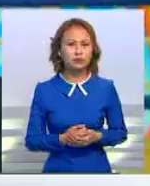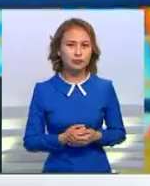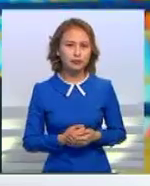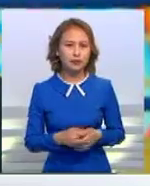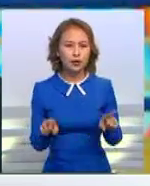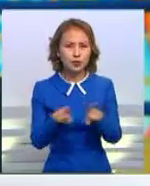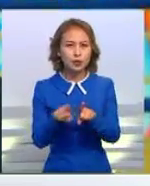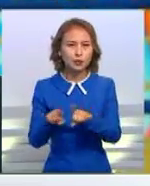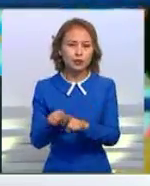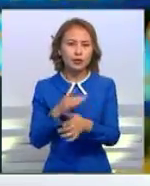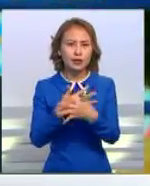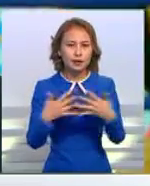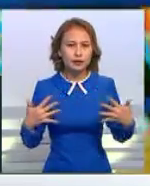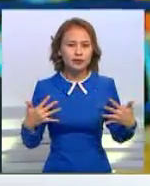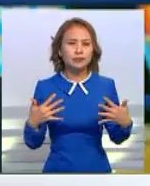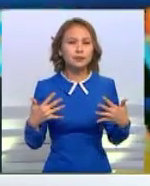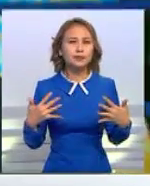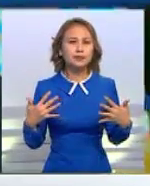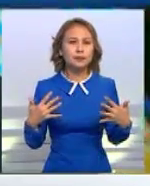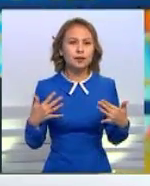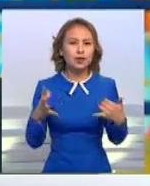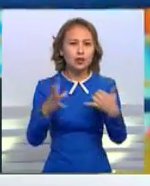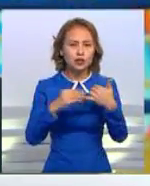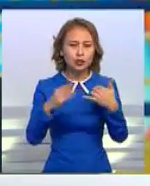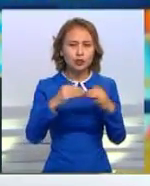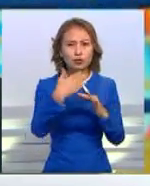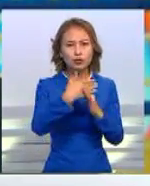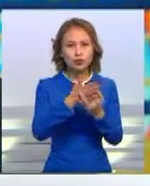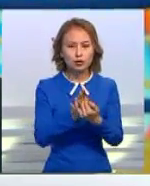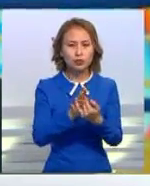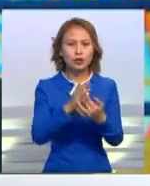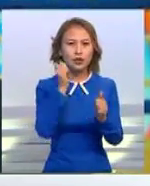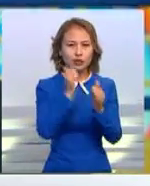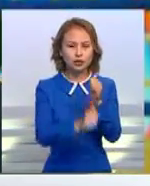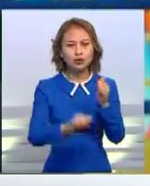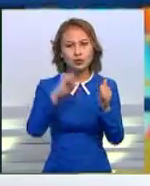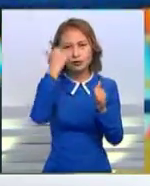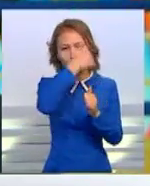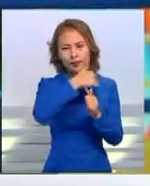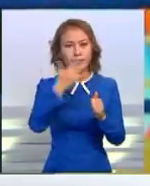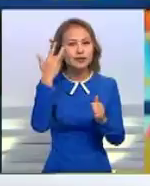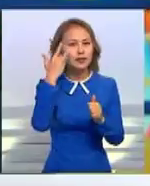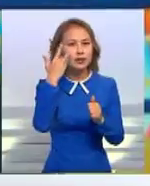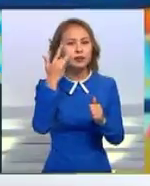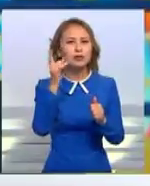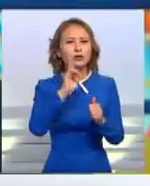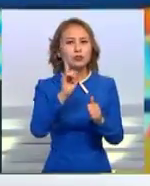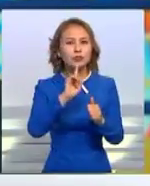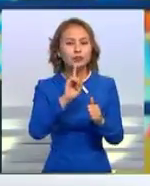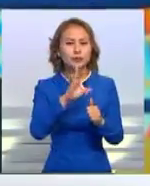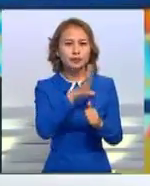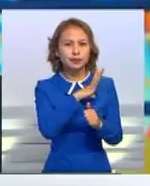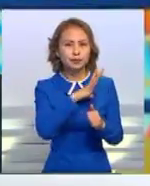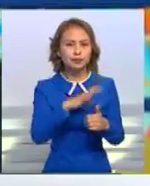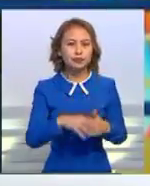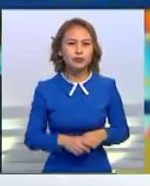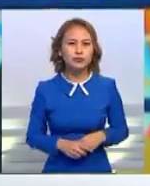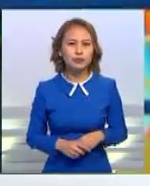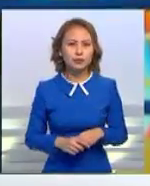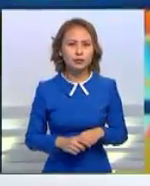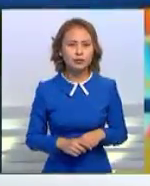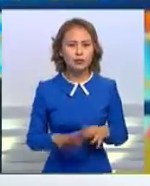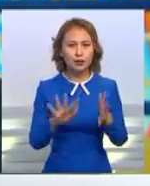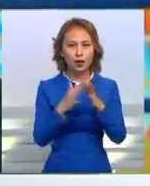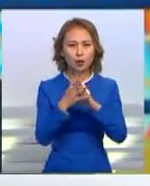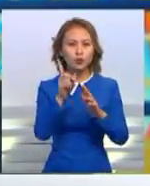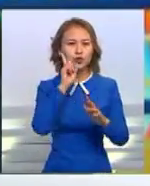жатырмыз. Сондай-сондай ауылдың нелеріне, жер үлескерлеріне жылда беріп тұрамыз, жаңа үлескерлердің жер үлесі есебінен.